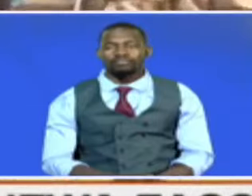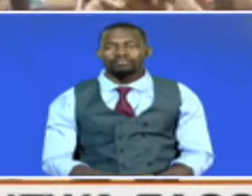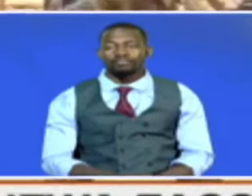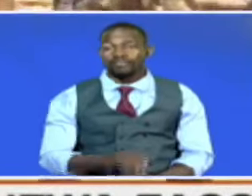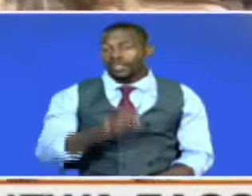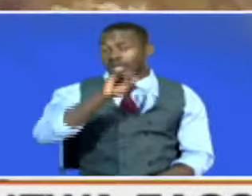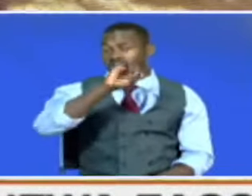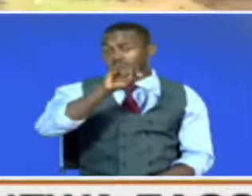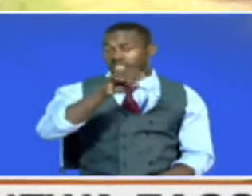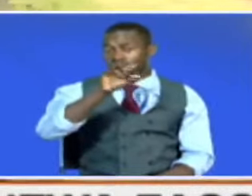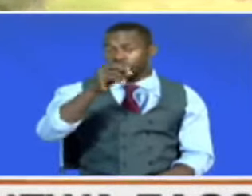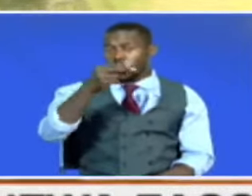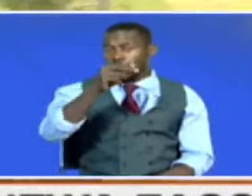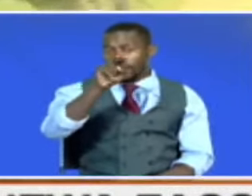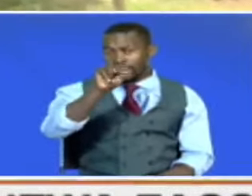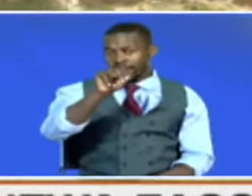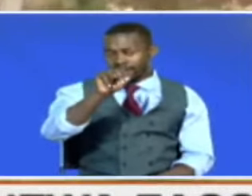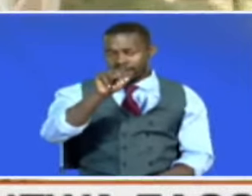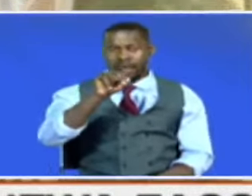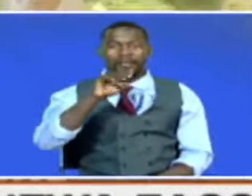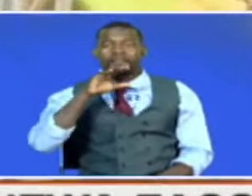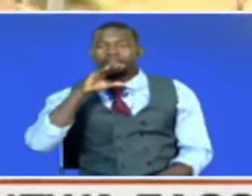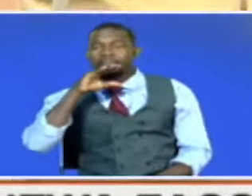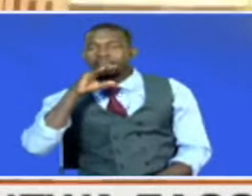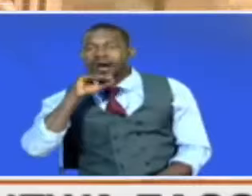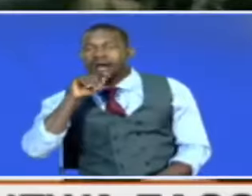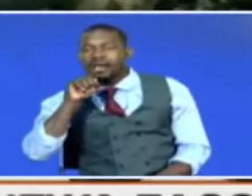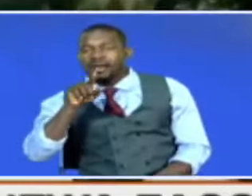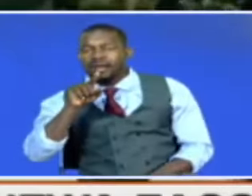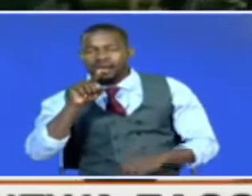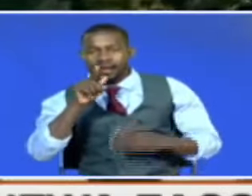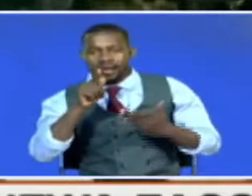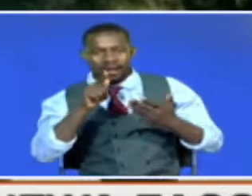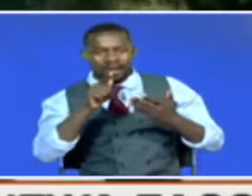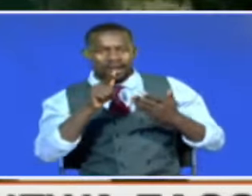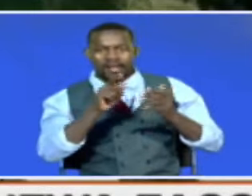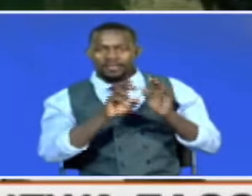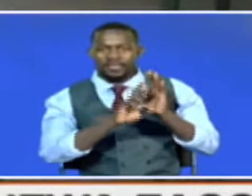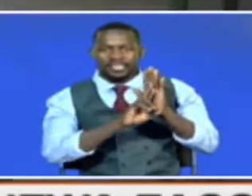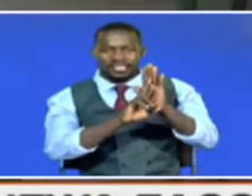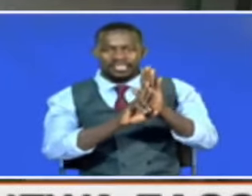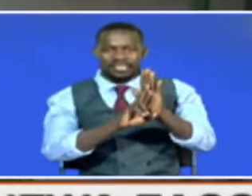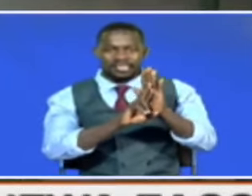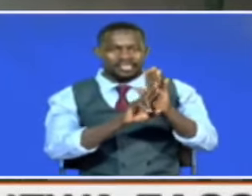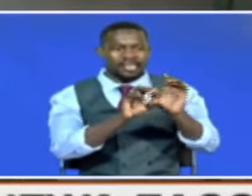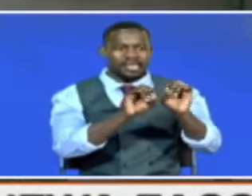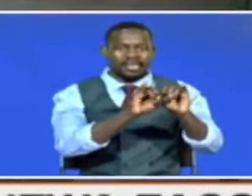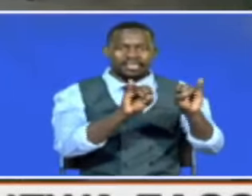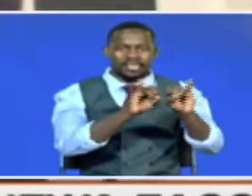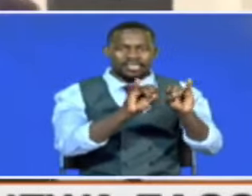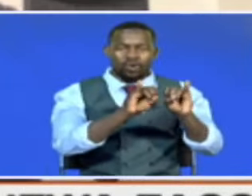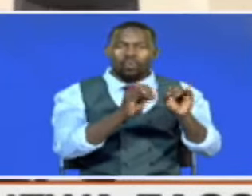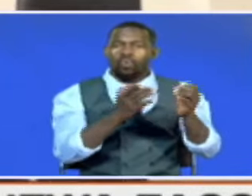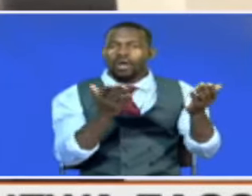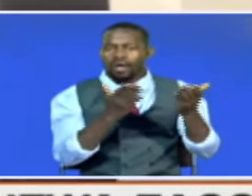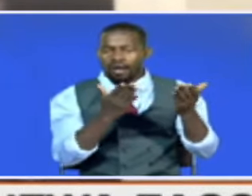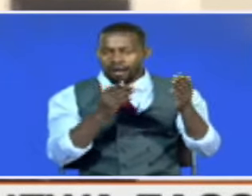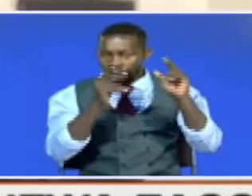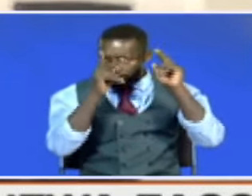John Koveti Lumula, ambaye ni msimamizi mkuu katika idara ya usafi katika kaunti ya Kakamega,